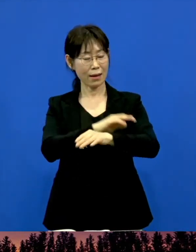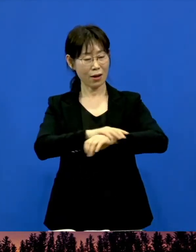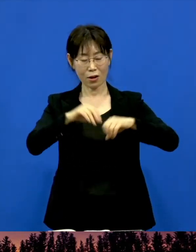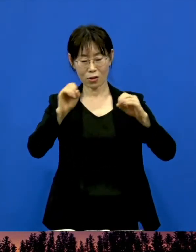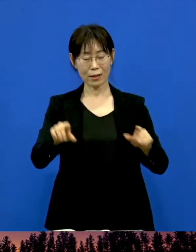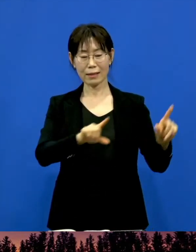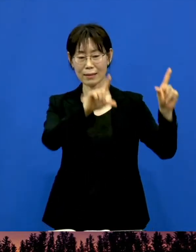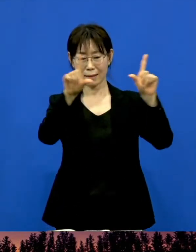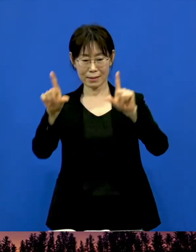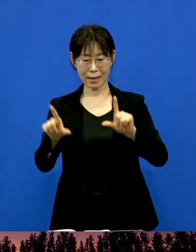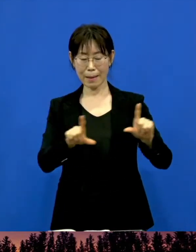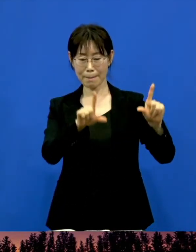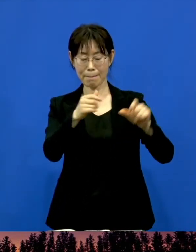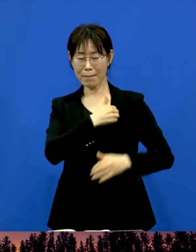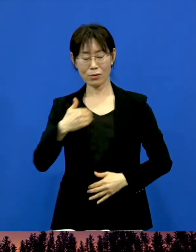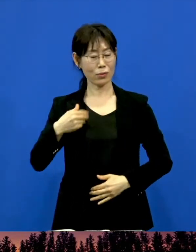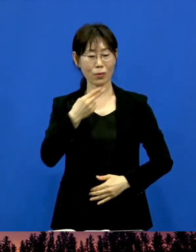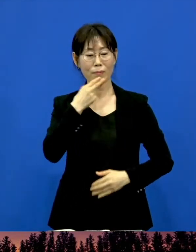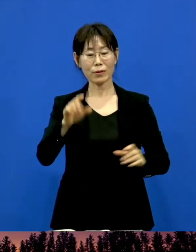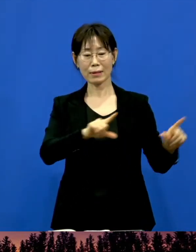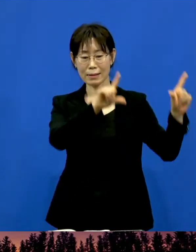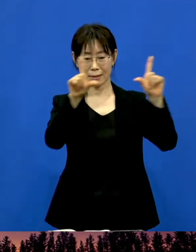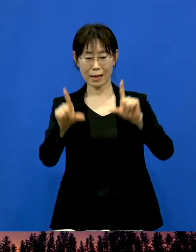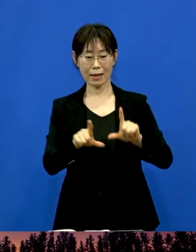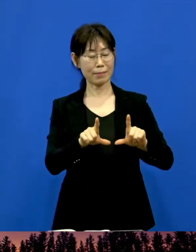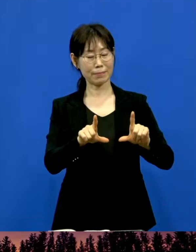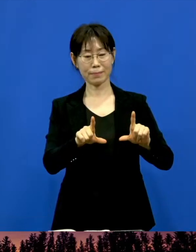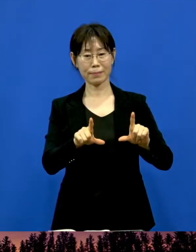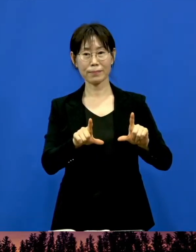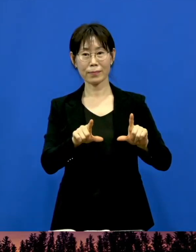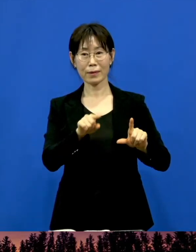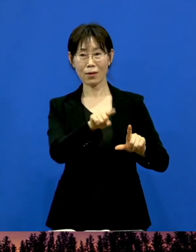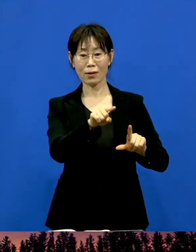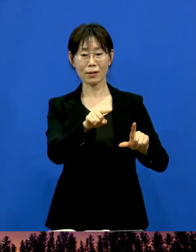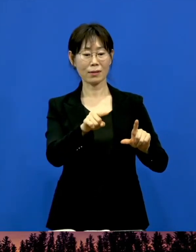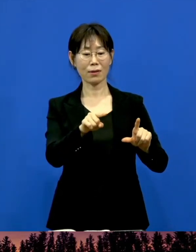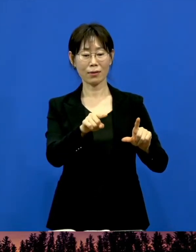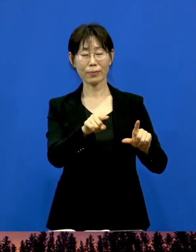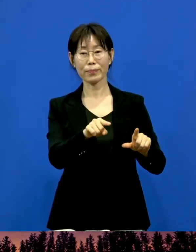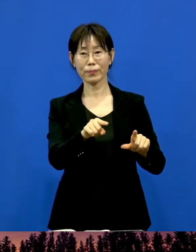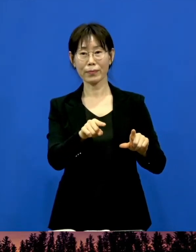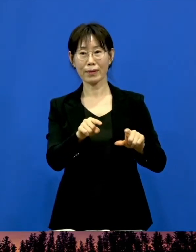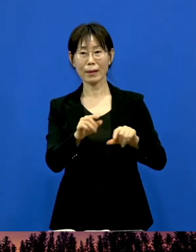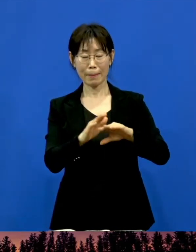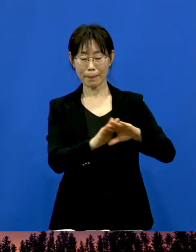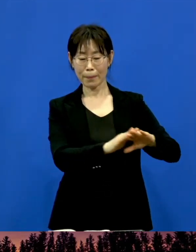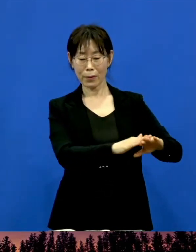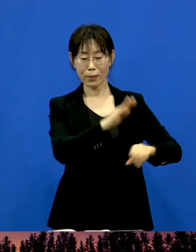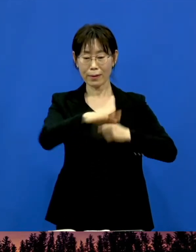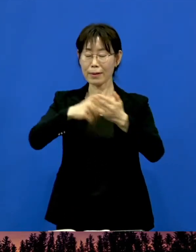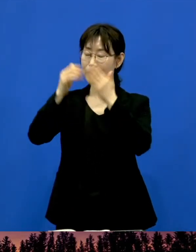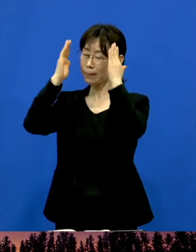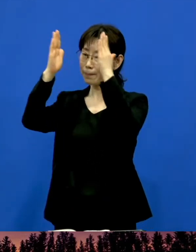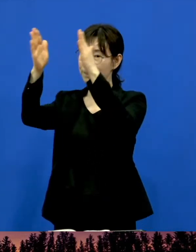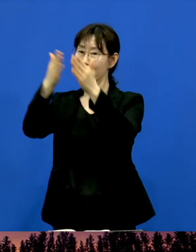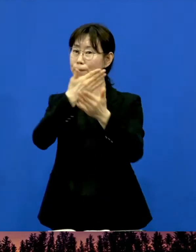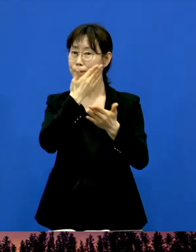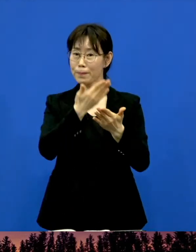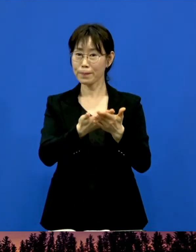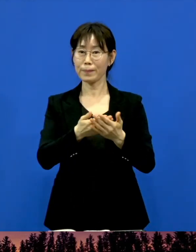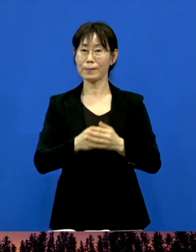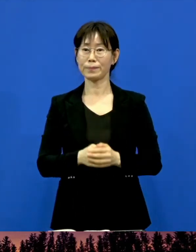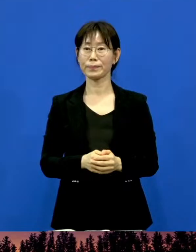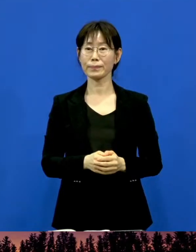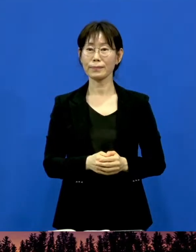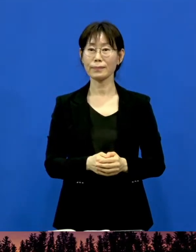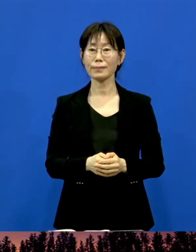반복에서 빠져나올 수 있다. 여러분 예배란 뭘까요? 우리의 시선을 해 아래에서 해 위로,